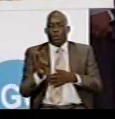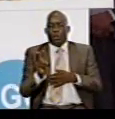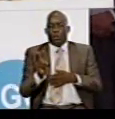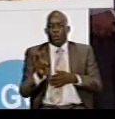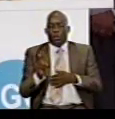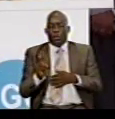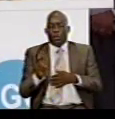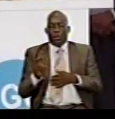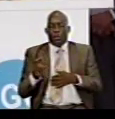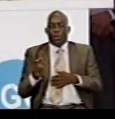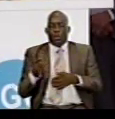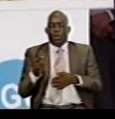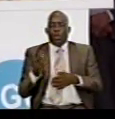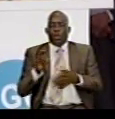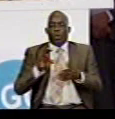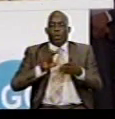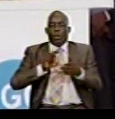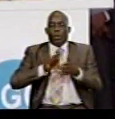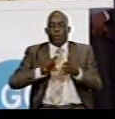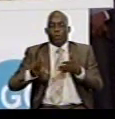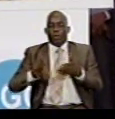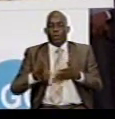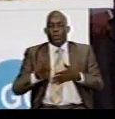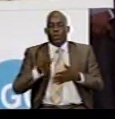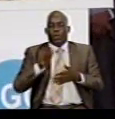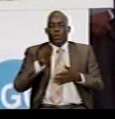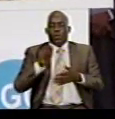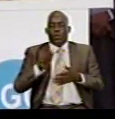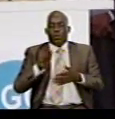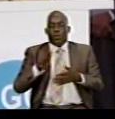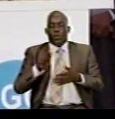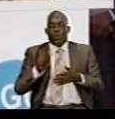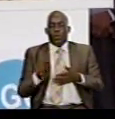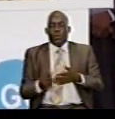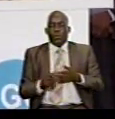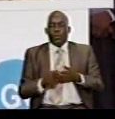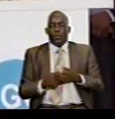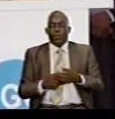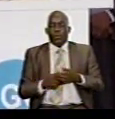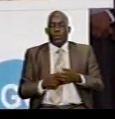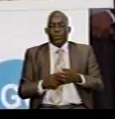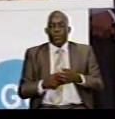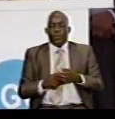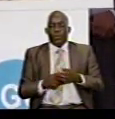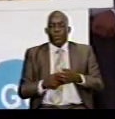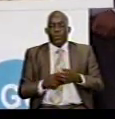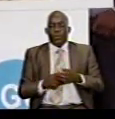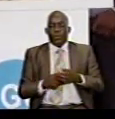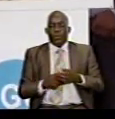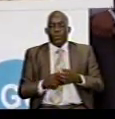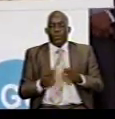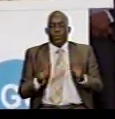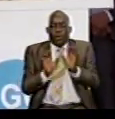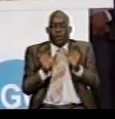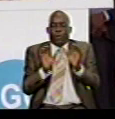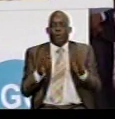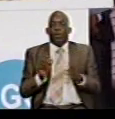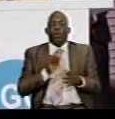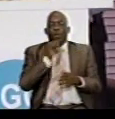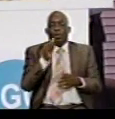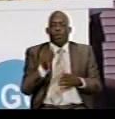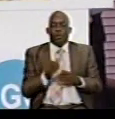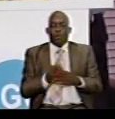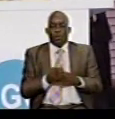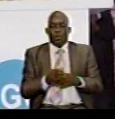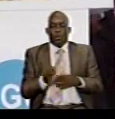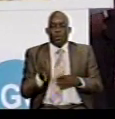number 21. Nous lirons au verset 21. Verse 21 reads. Le 21, nous lirons. Fear not. Ne craignons rien.